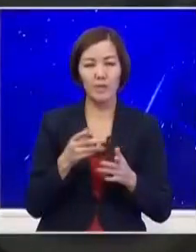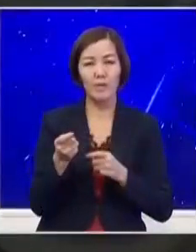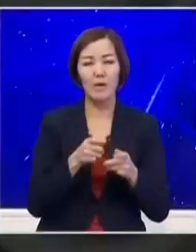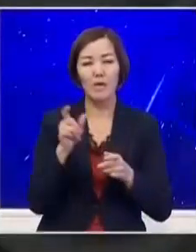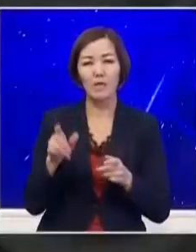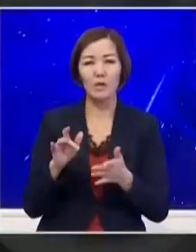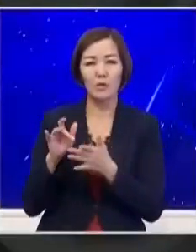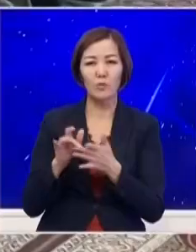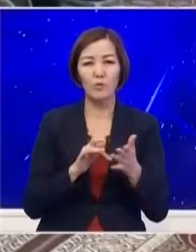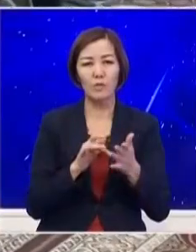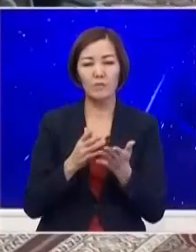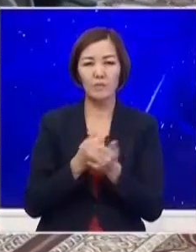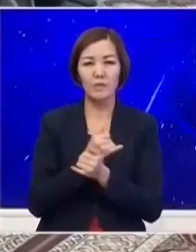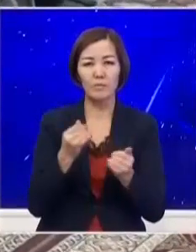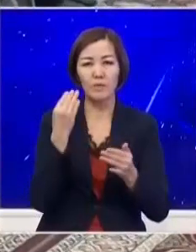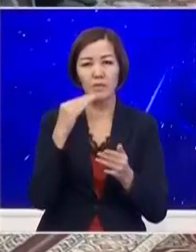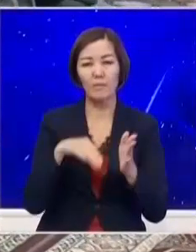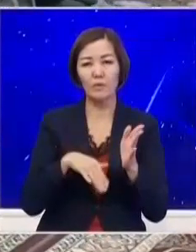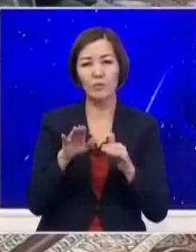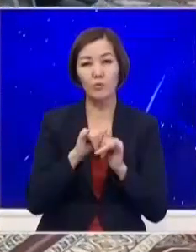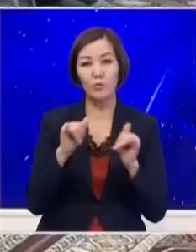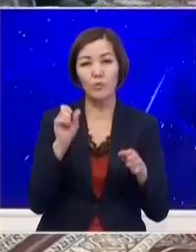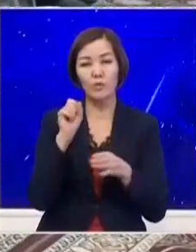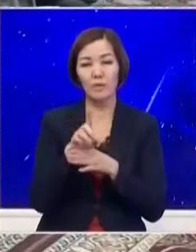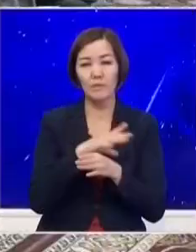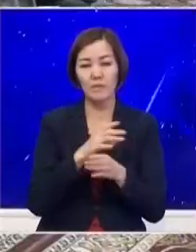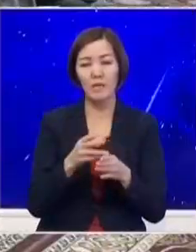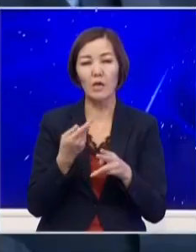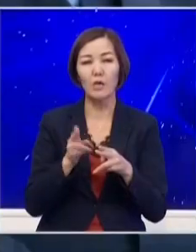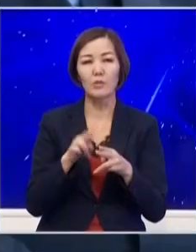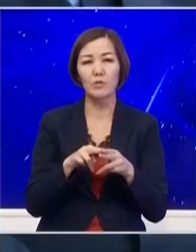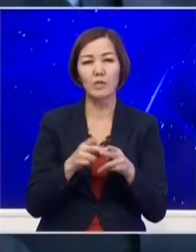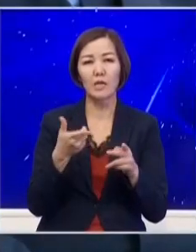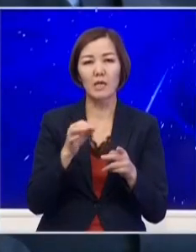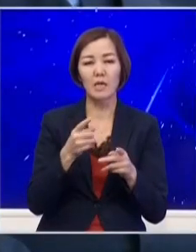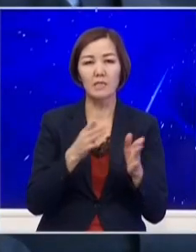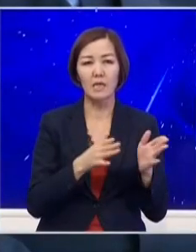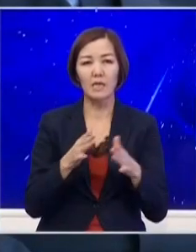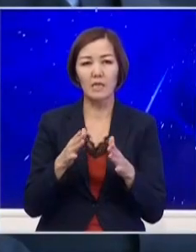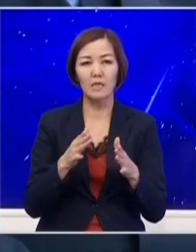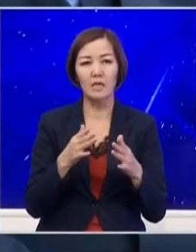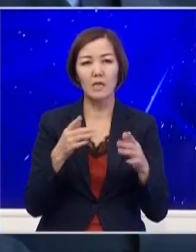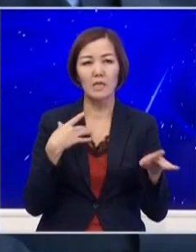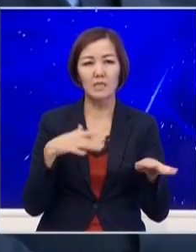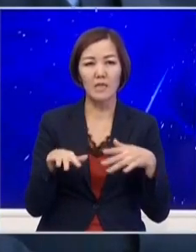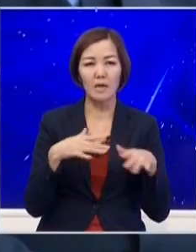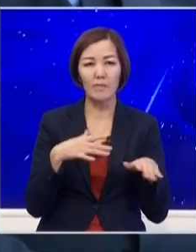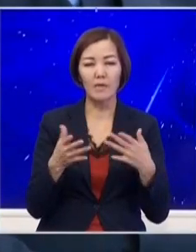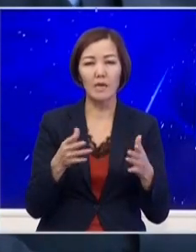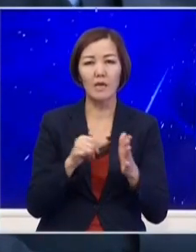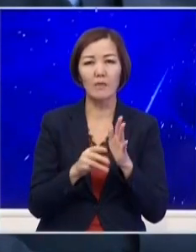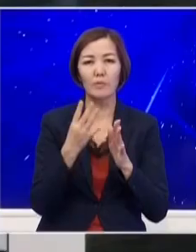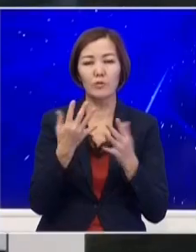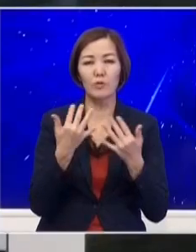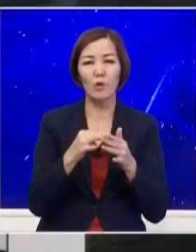Елеусізұлы туризмдегі қызмет көрсету сапасын арттыруды тапсырды. Сонымен қатар газдандыру қарқыны төмен. Аймақтағы 64